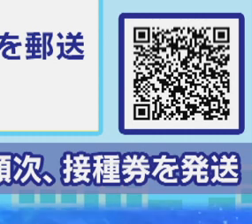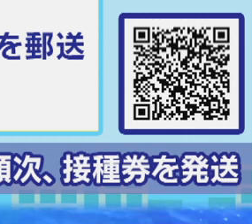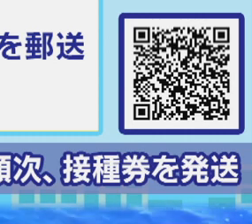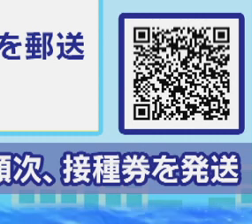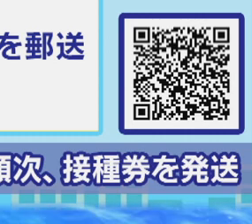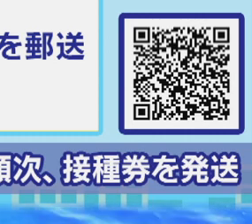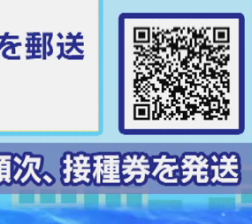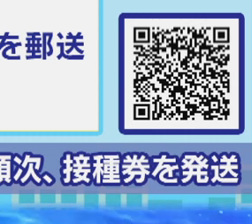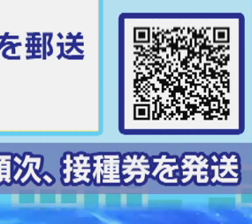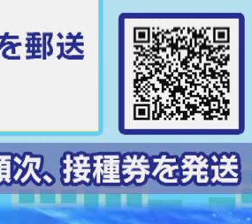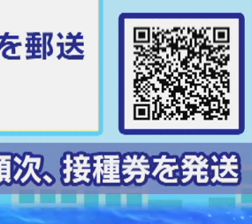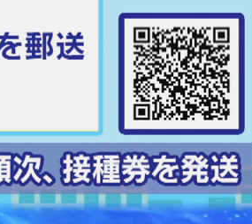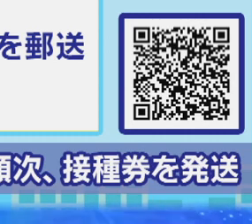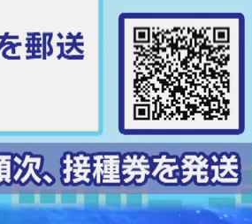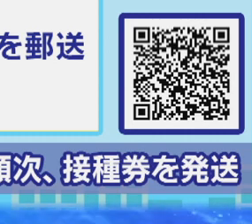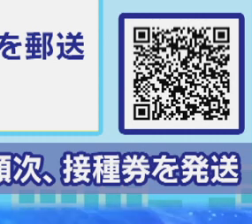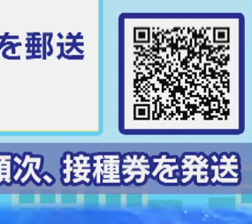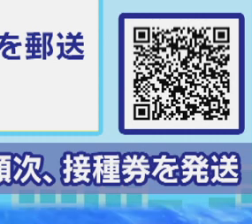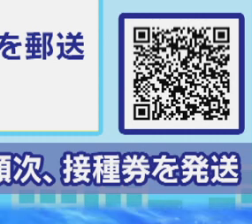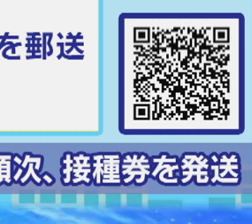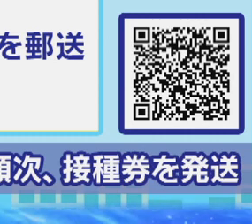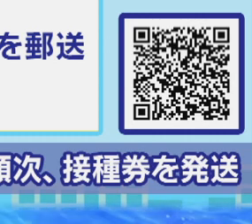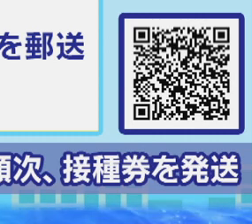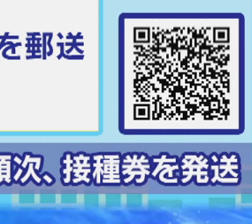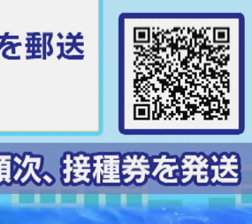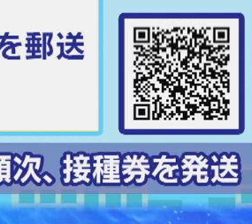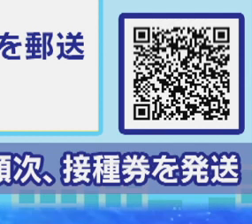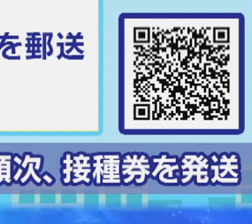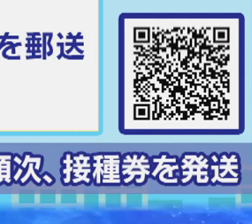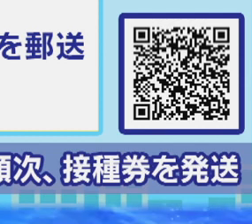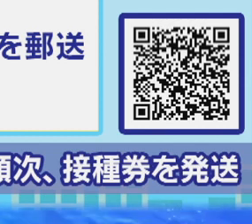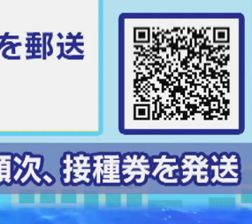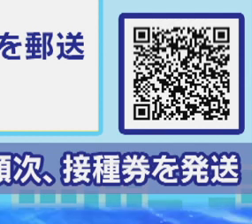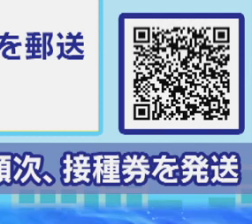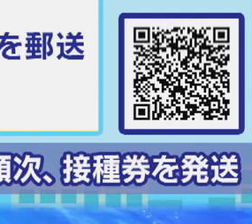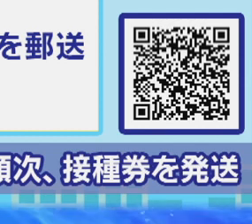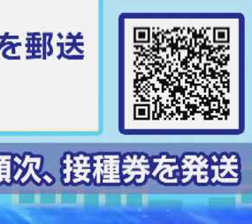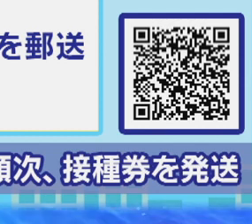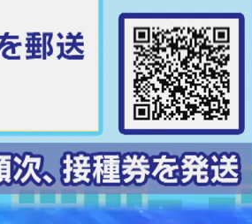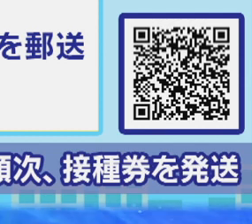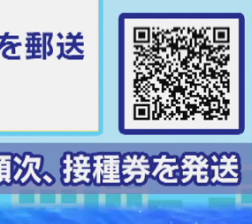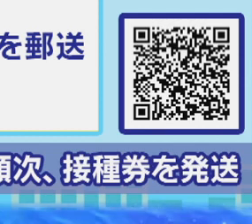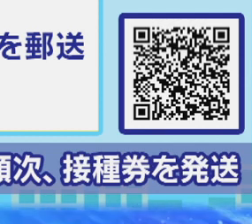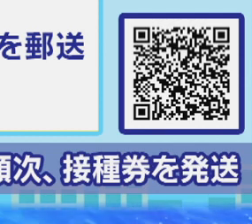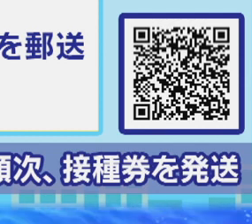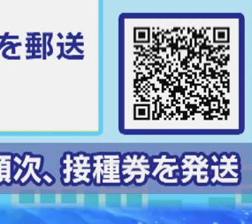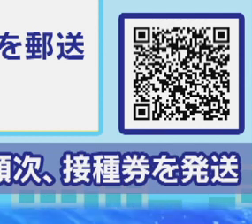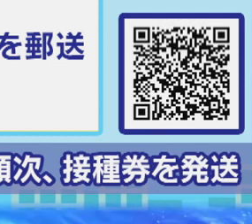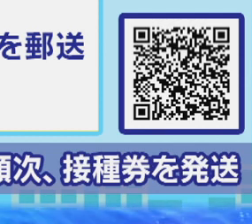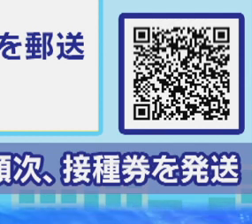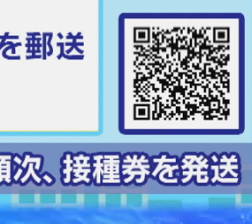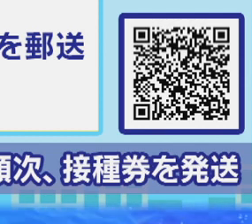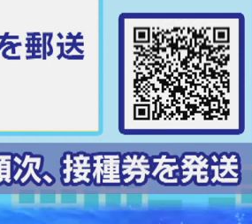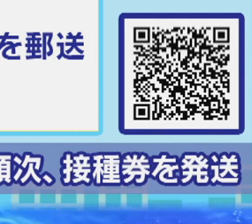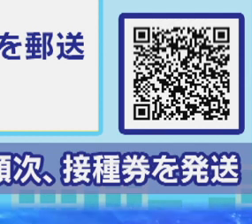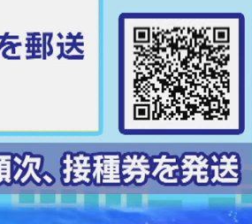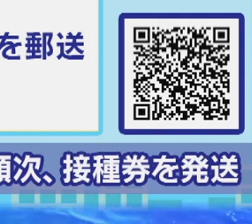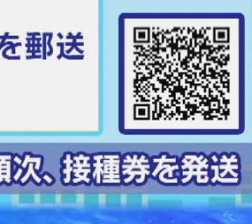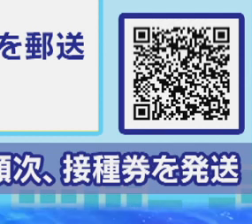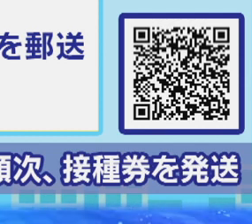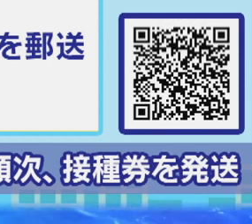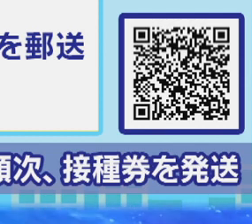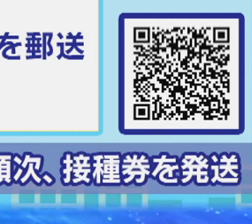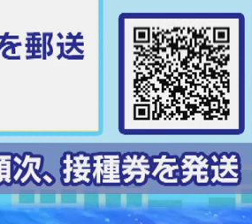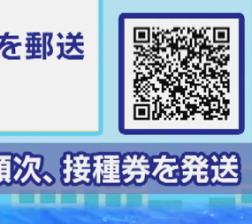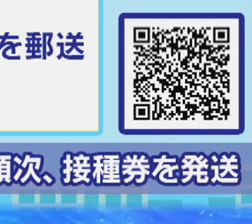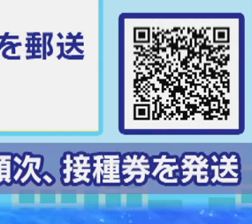張所や各市民センターで配布している基礎疾患者新型コロナワクチン接種券申請書に必要